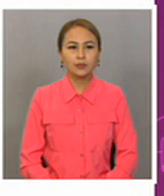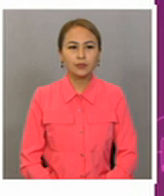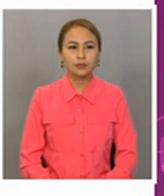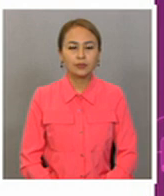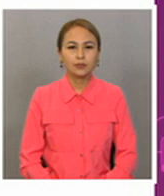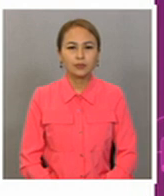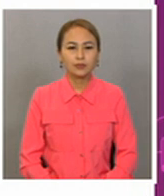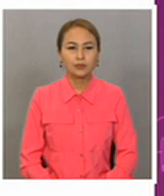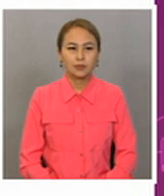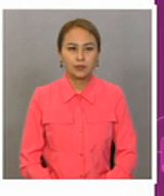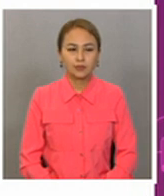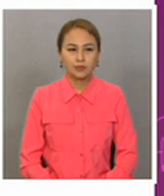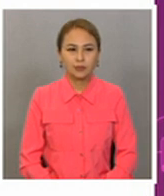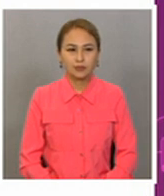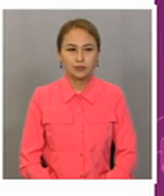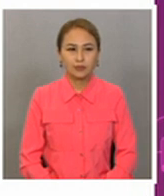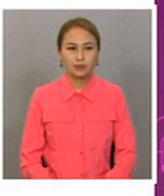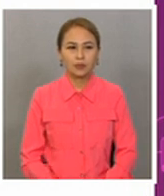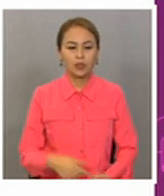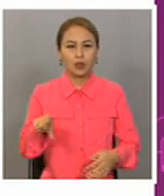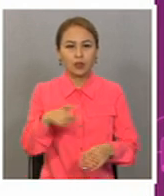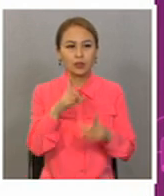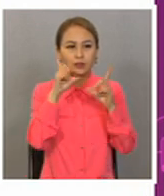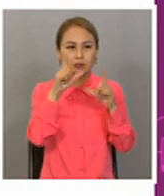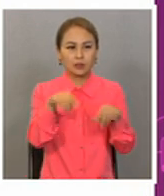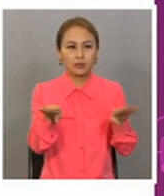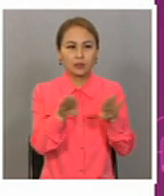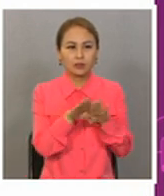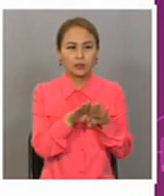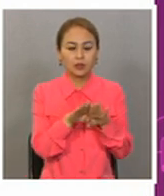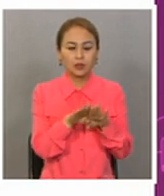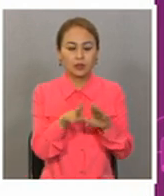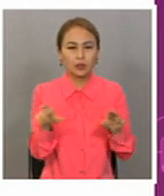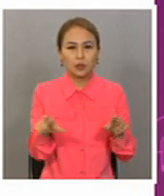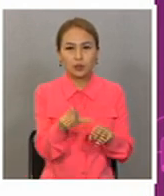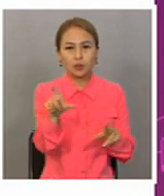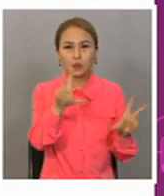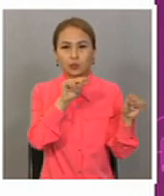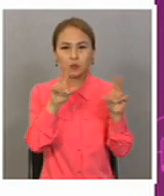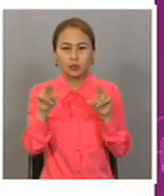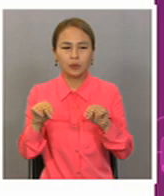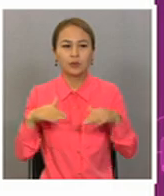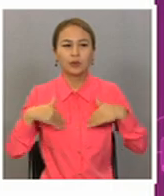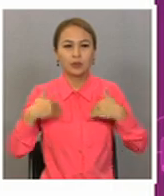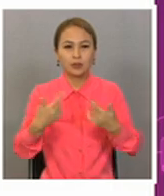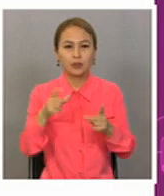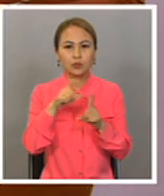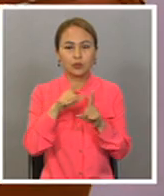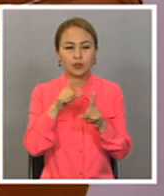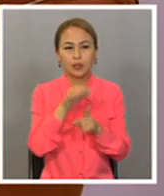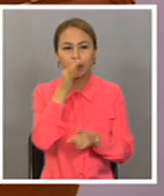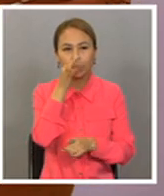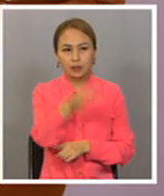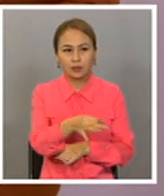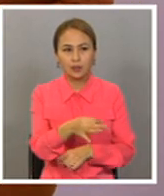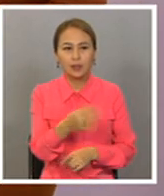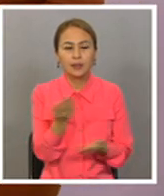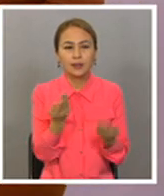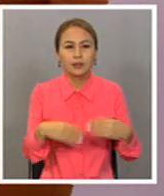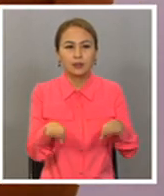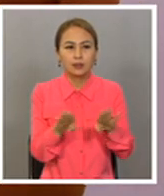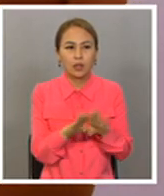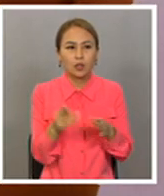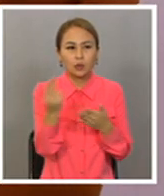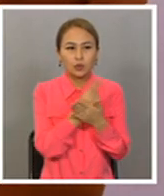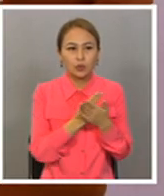Я балалар, жолға шыққан жолаушыға жолым болсын деген тілек сөздер айтылады. Енді